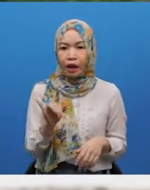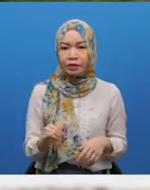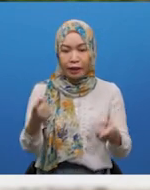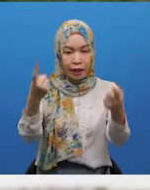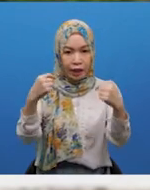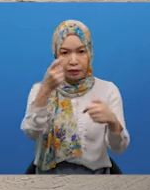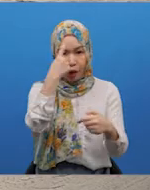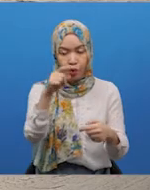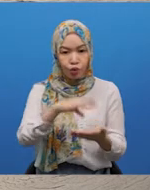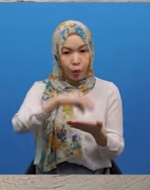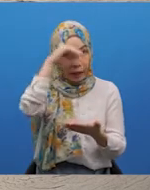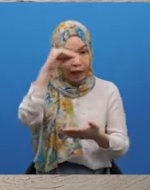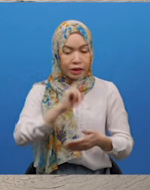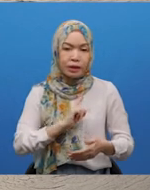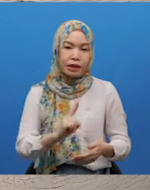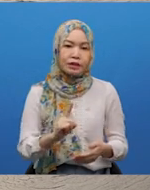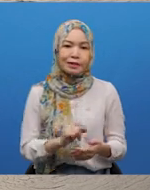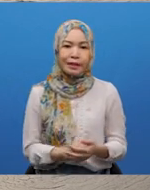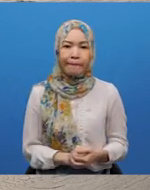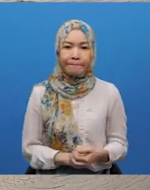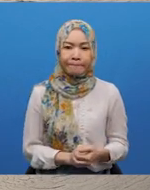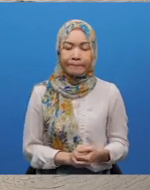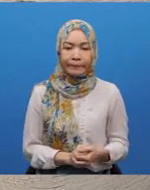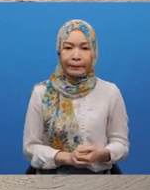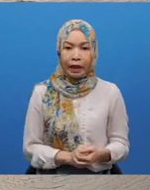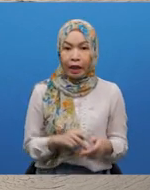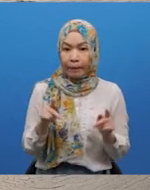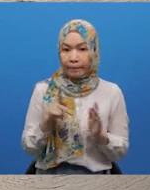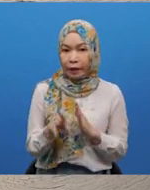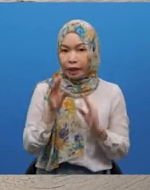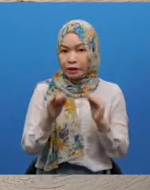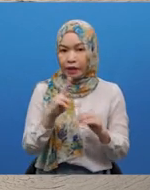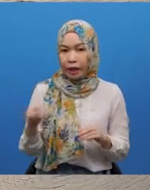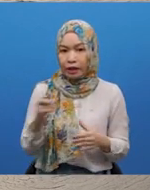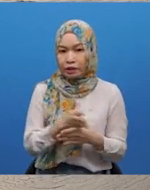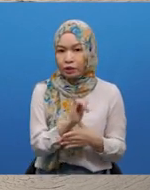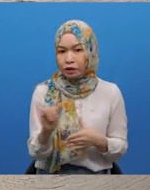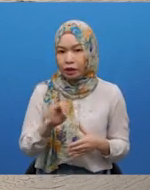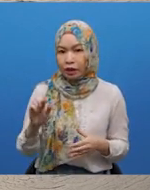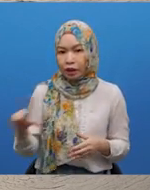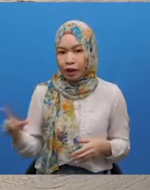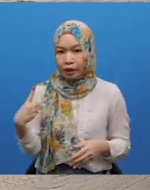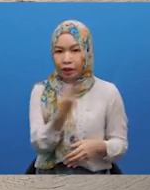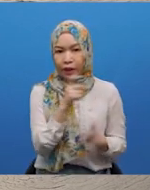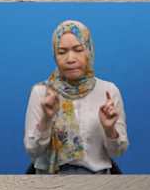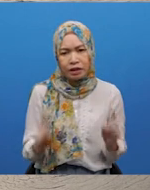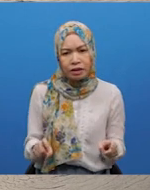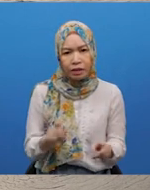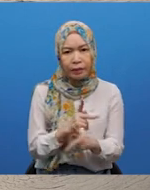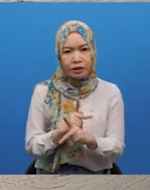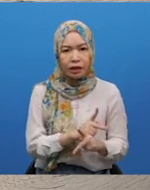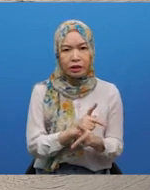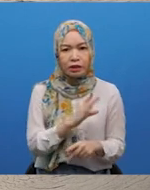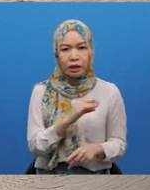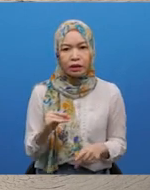ilmu agama. Pengajaran yang seterusnya ialah, kita hendaklah sentiasa berwaspada dan